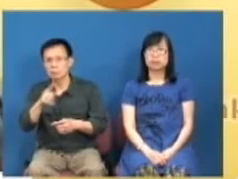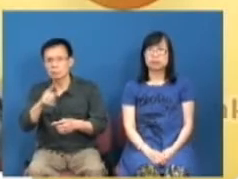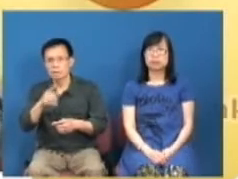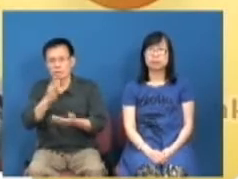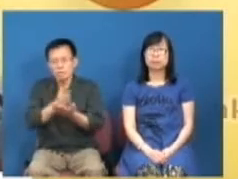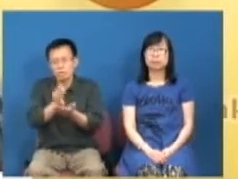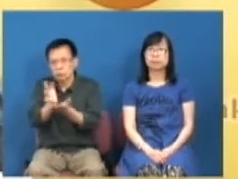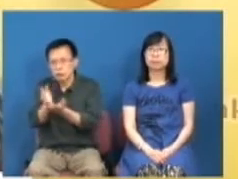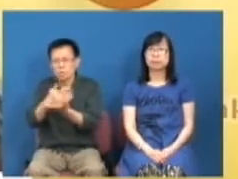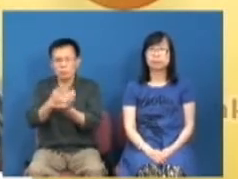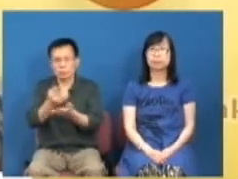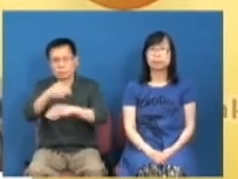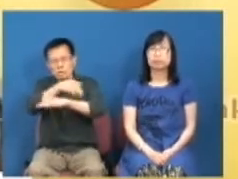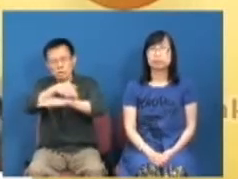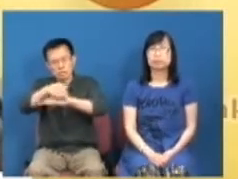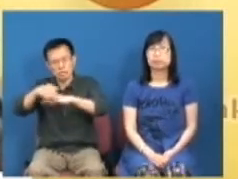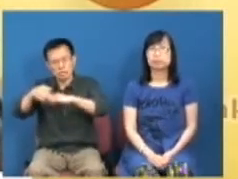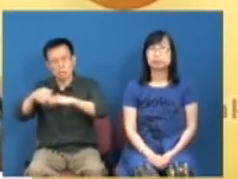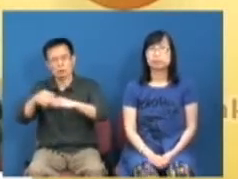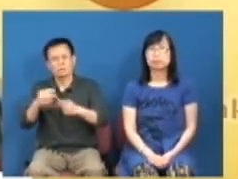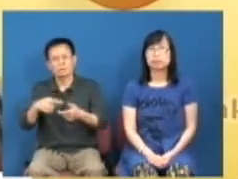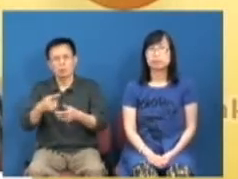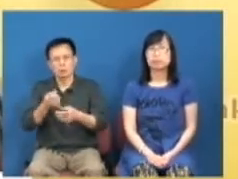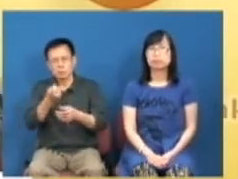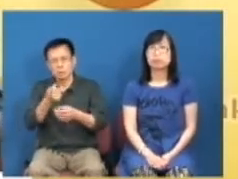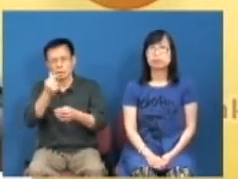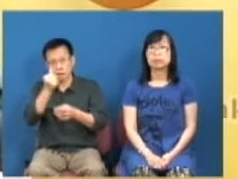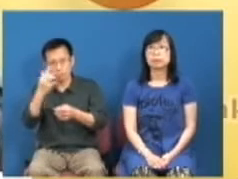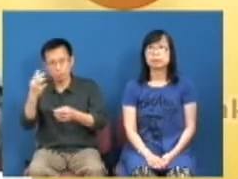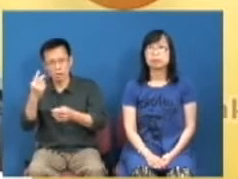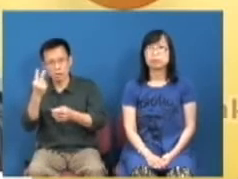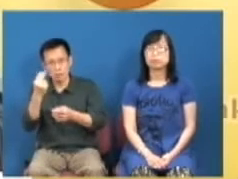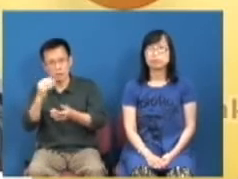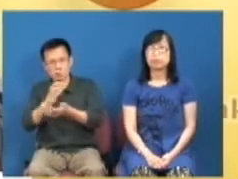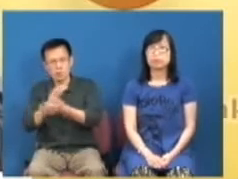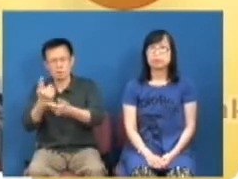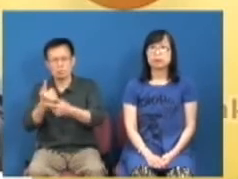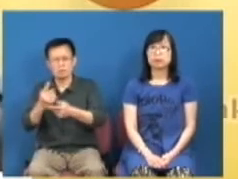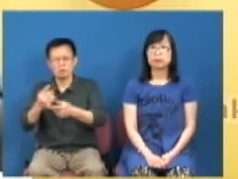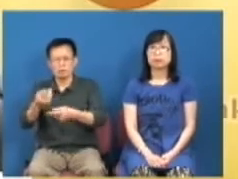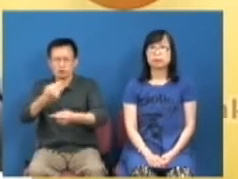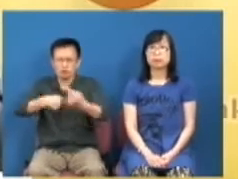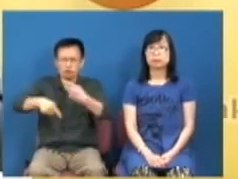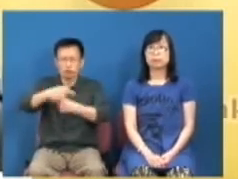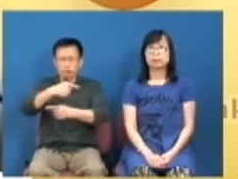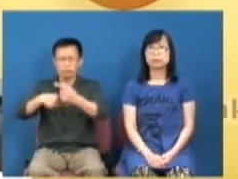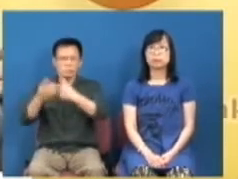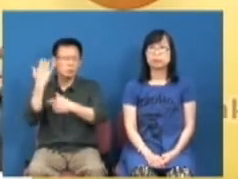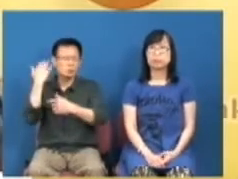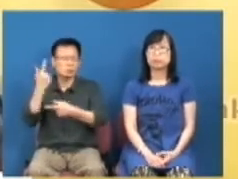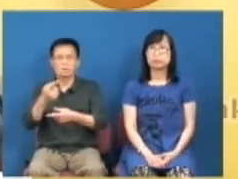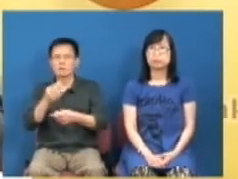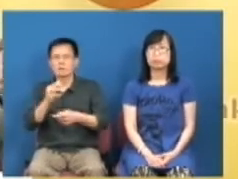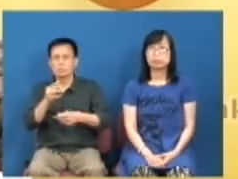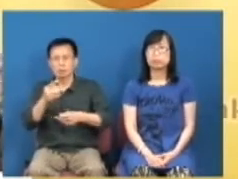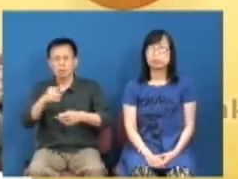向啊，或者成個設計上，其實反而近嗰十零廿年係一個好大嘅倒退，因為其實。如果可能大家睇